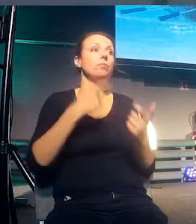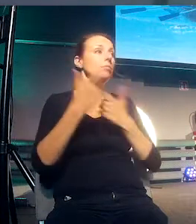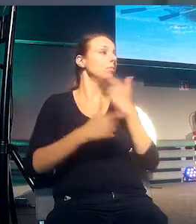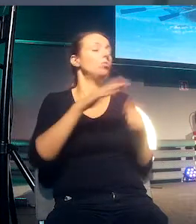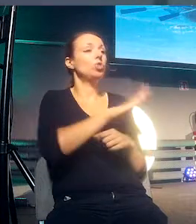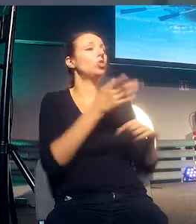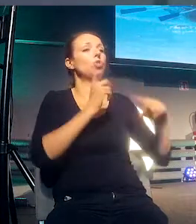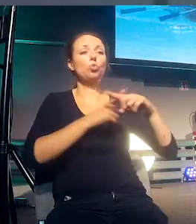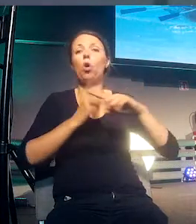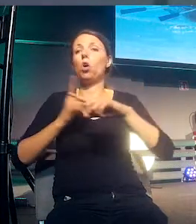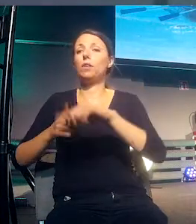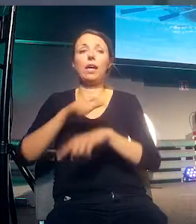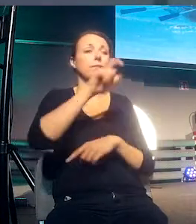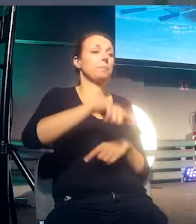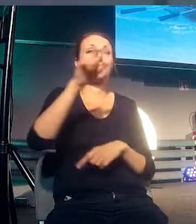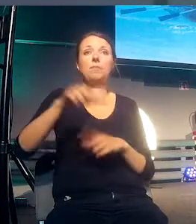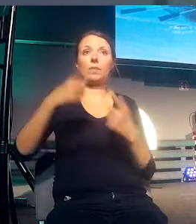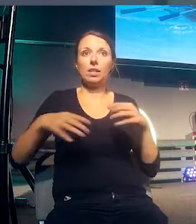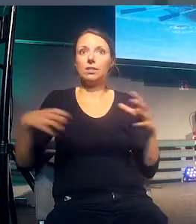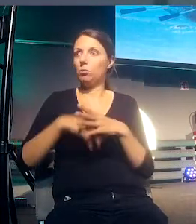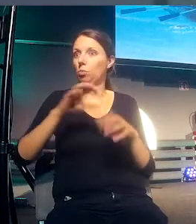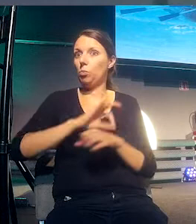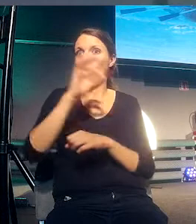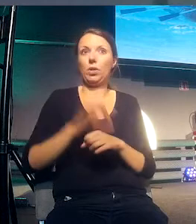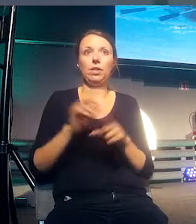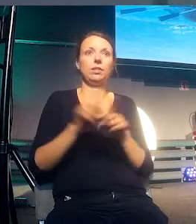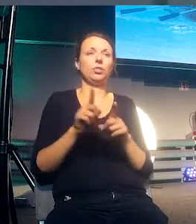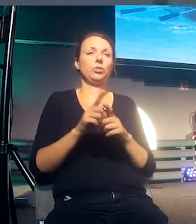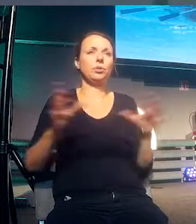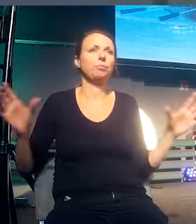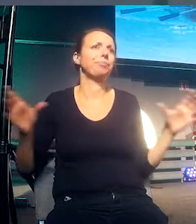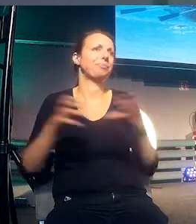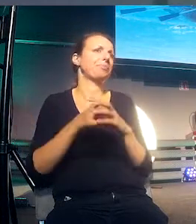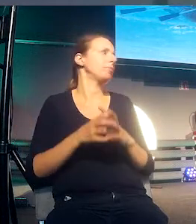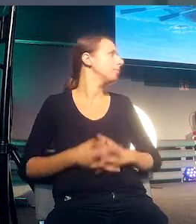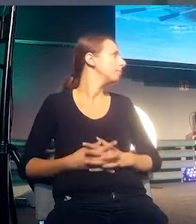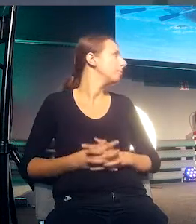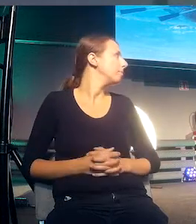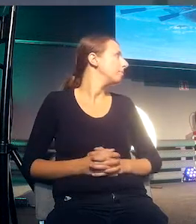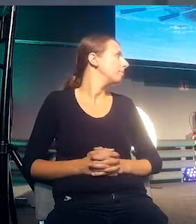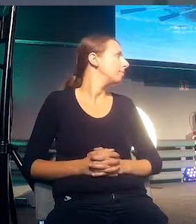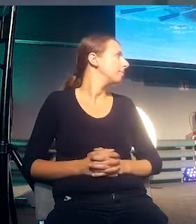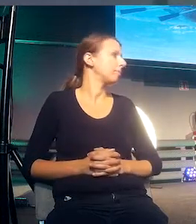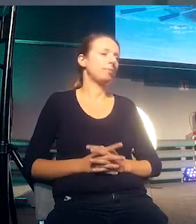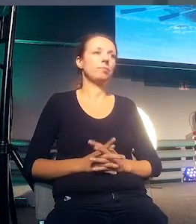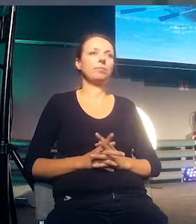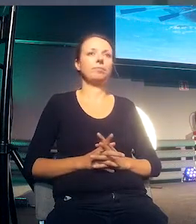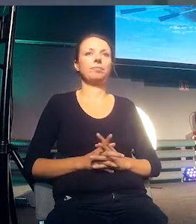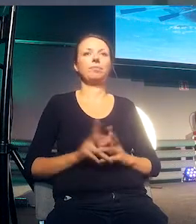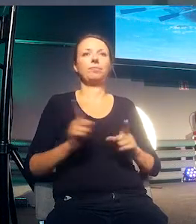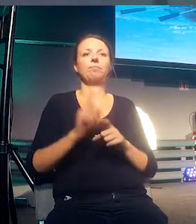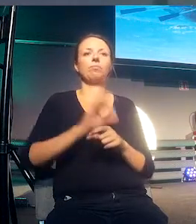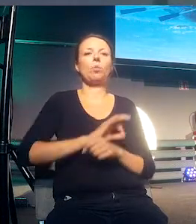członków zespołu projektowego nie są ze sobą zsynchronizowane. I projekt nie płynie wcale w stronę